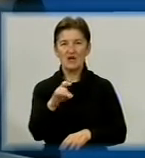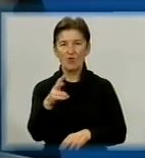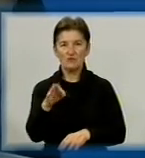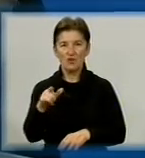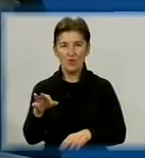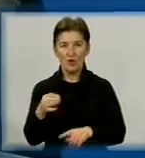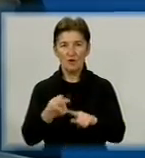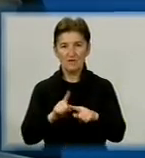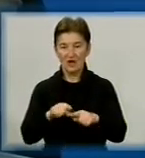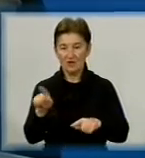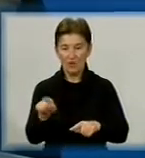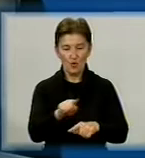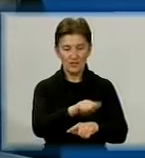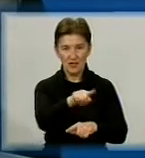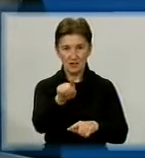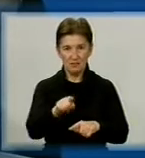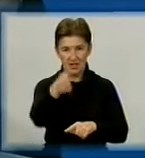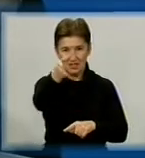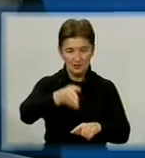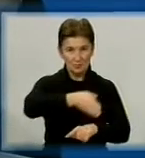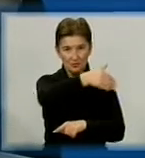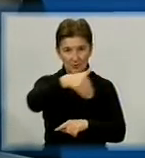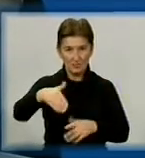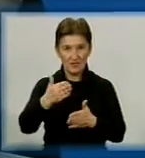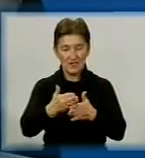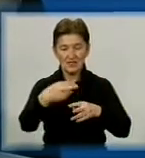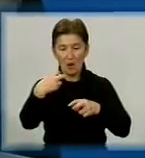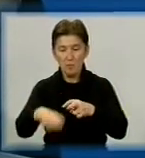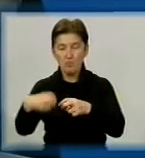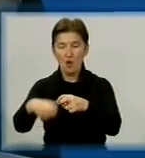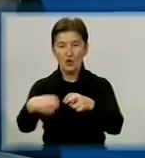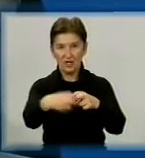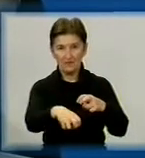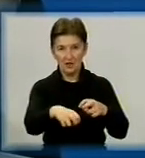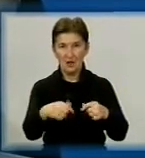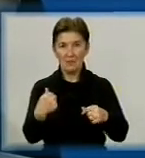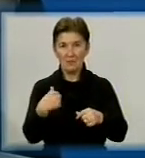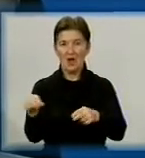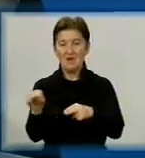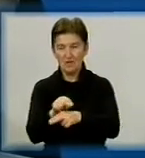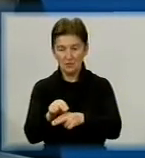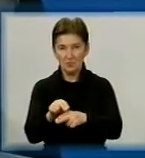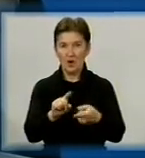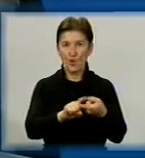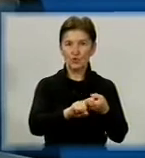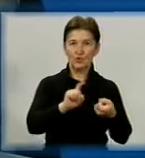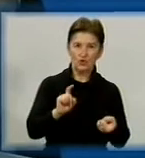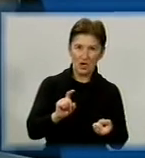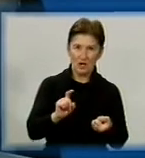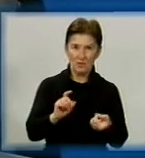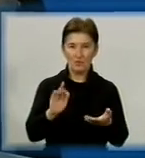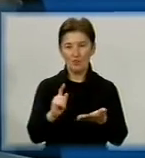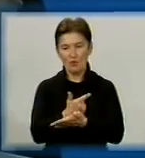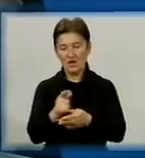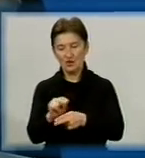И вот в этом ареале идут порывы. Мы ремонтируем, отключаемся, потом ремонтируем, потом включаем,